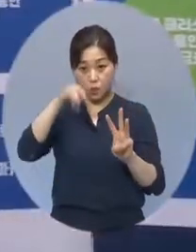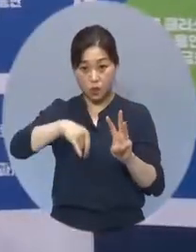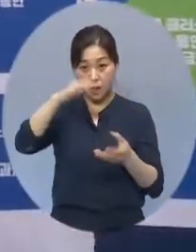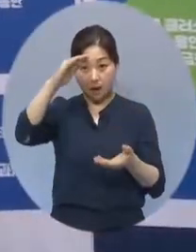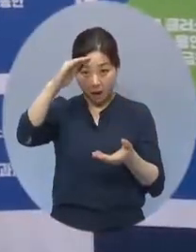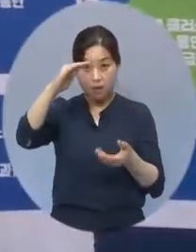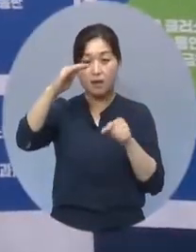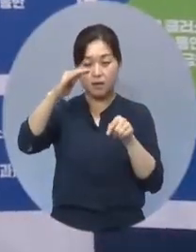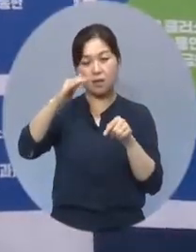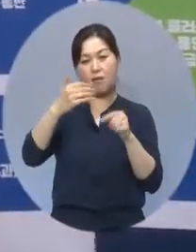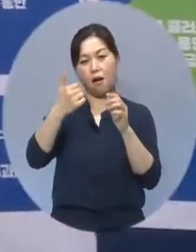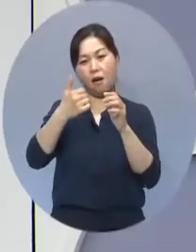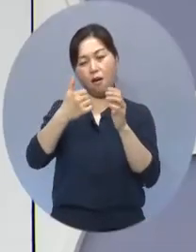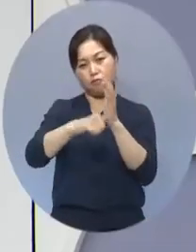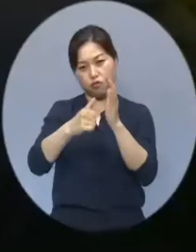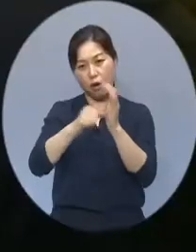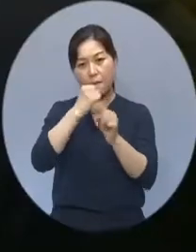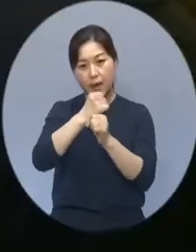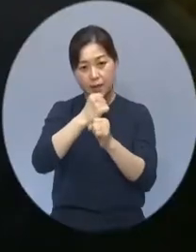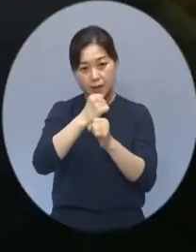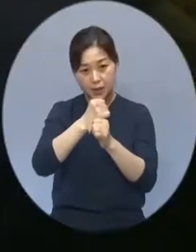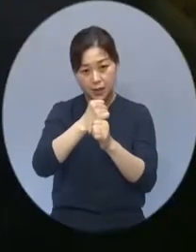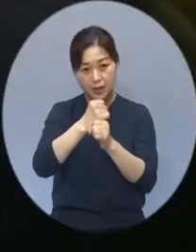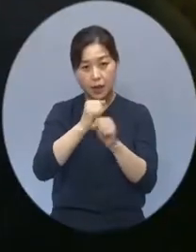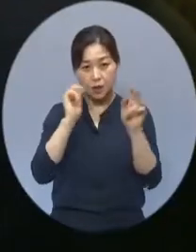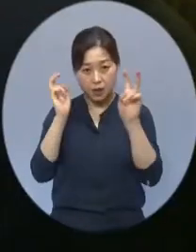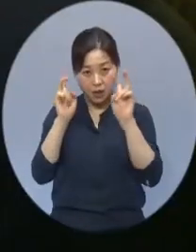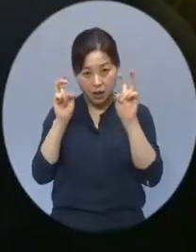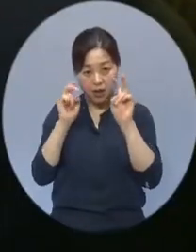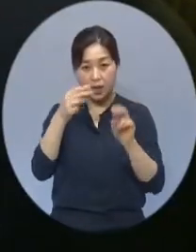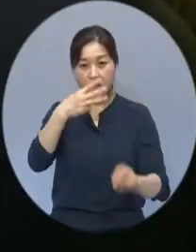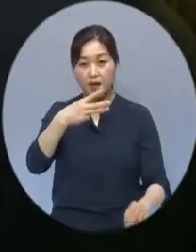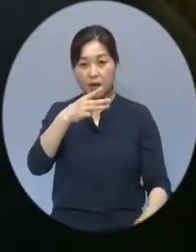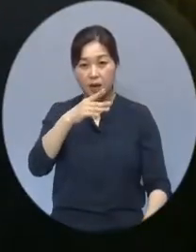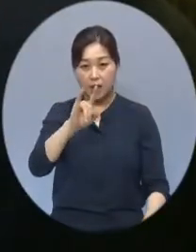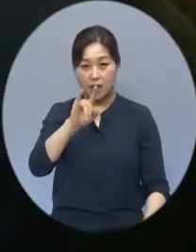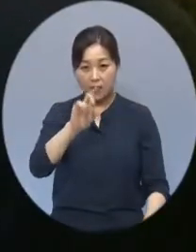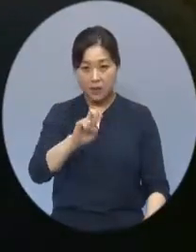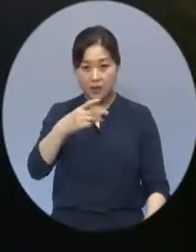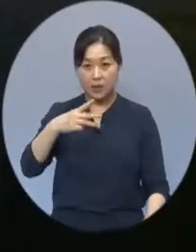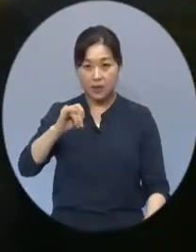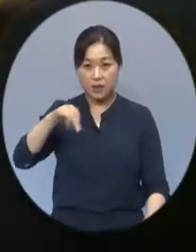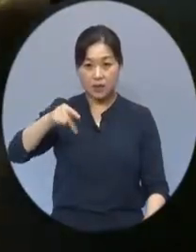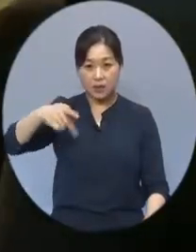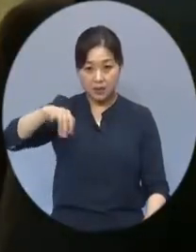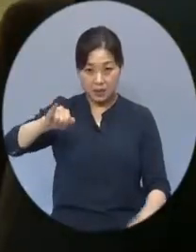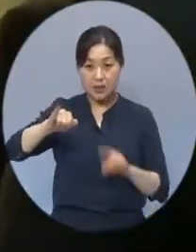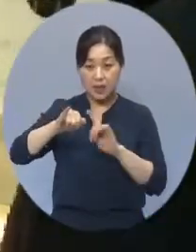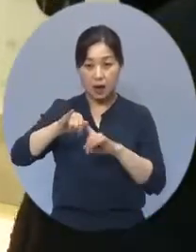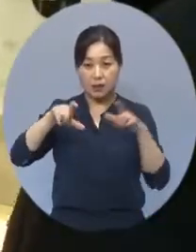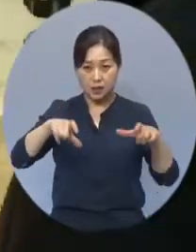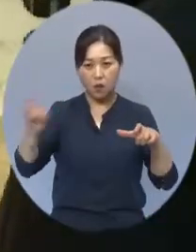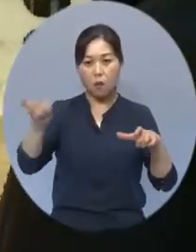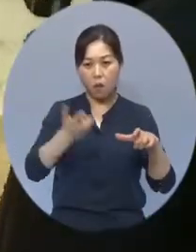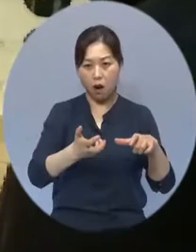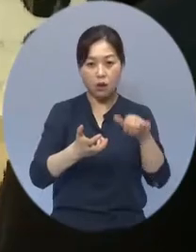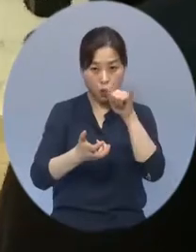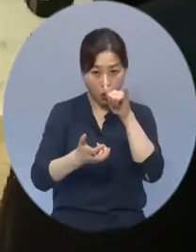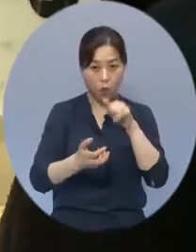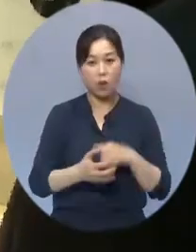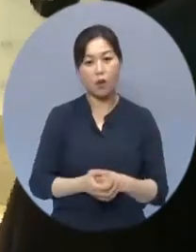그런 장비 회사가 램 리서치예요. 램 리서치가 또 우리 지역으로 들어와 있고 그다음에